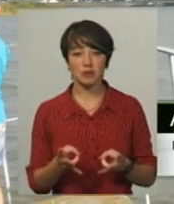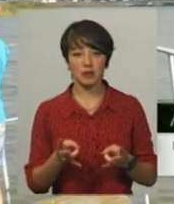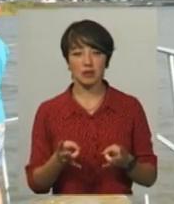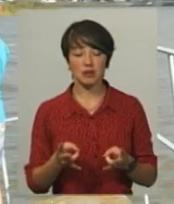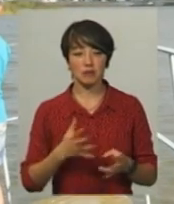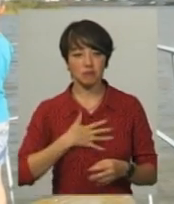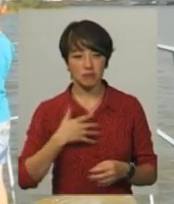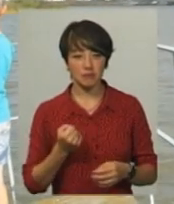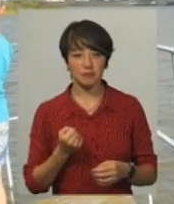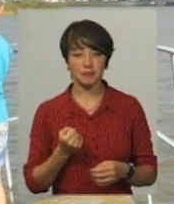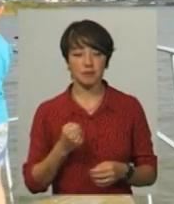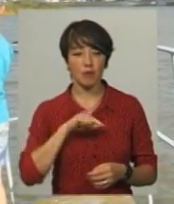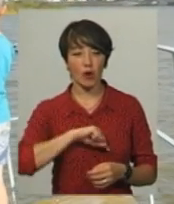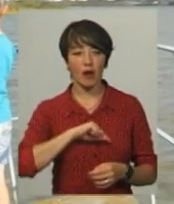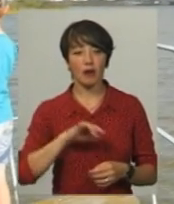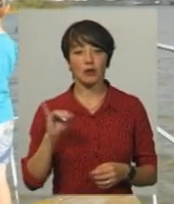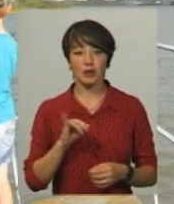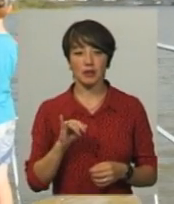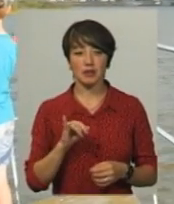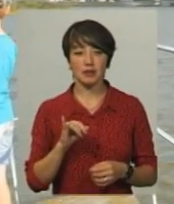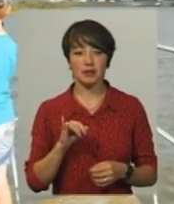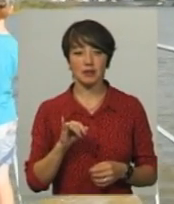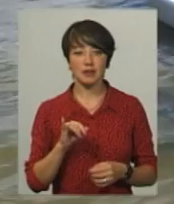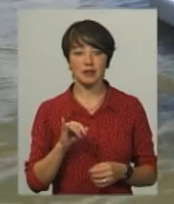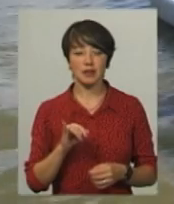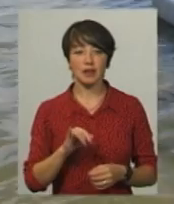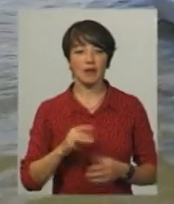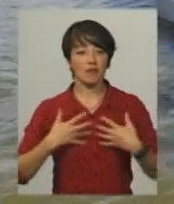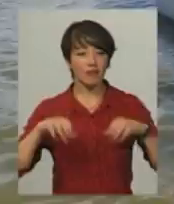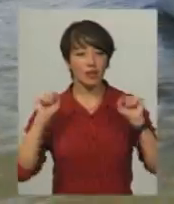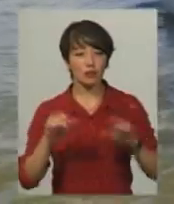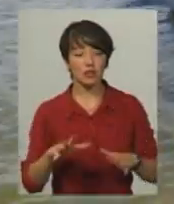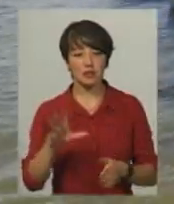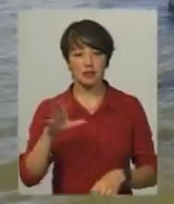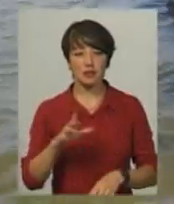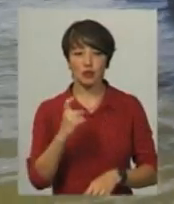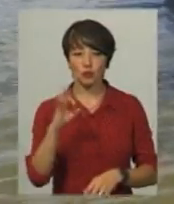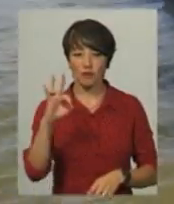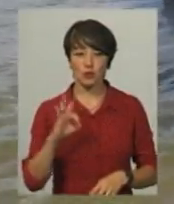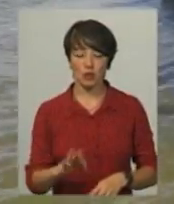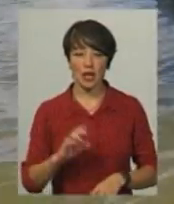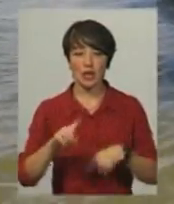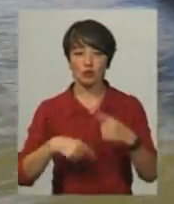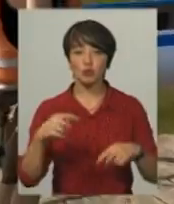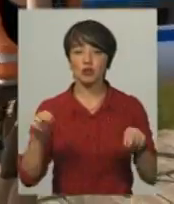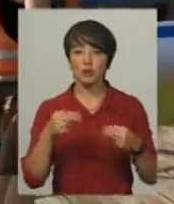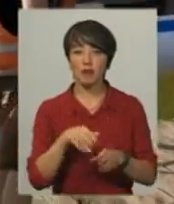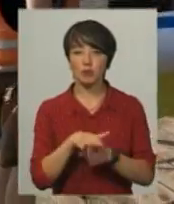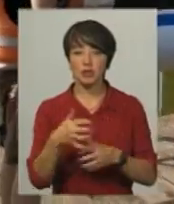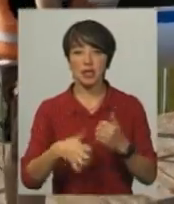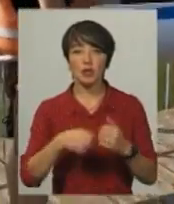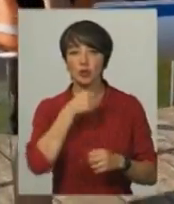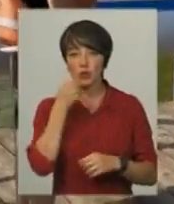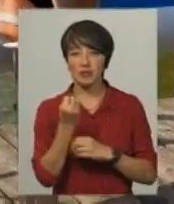зібратися морально і виложитися на всю силу. Наступний чемпіонат України веслування на байдарках і каної відбудеться серед